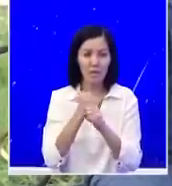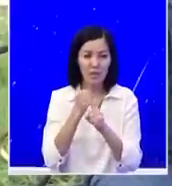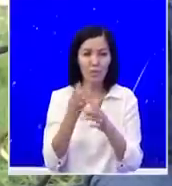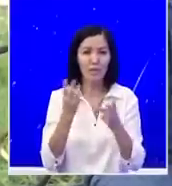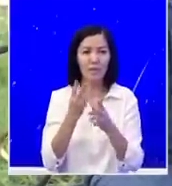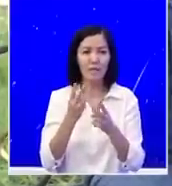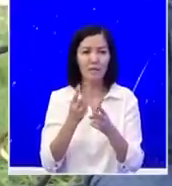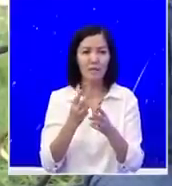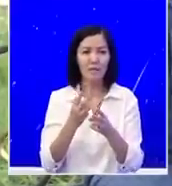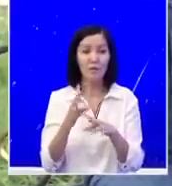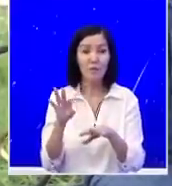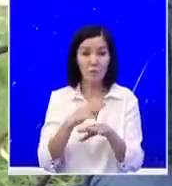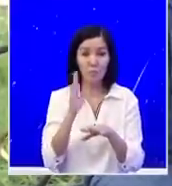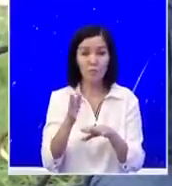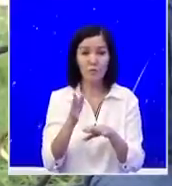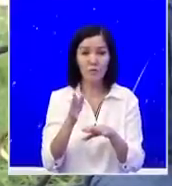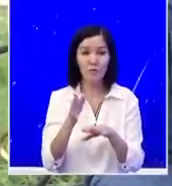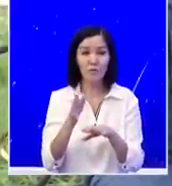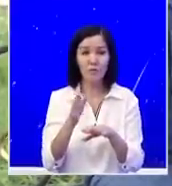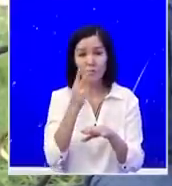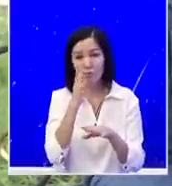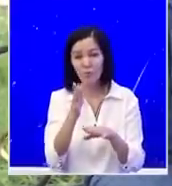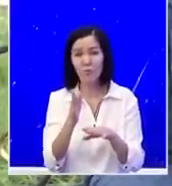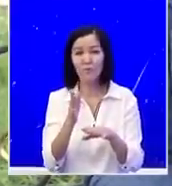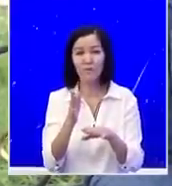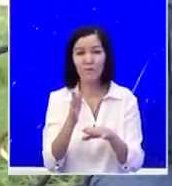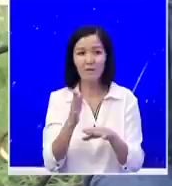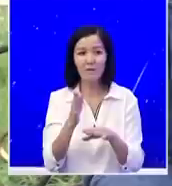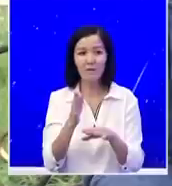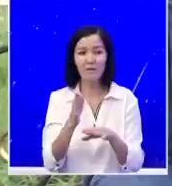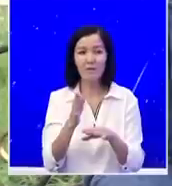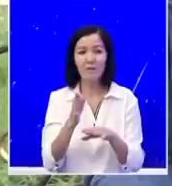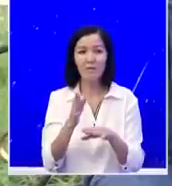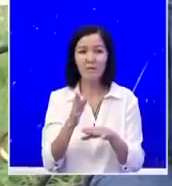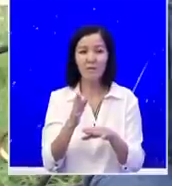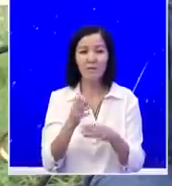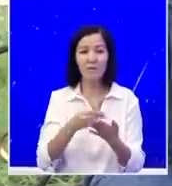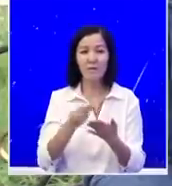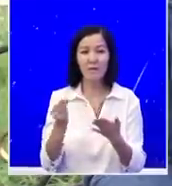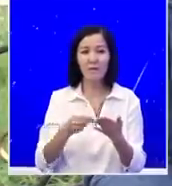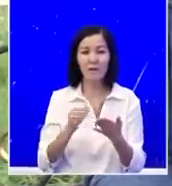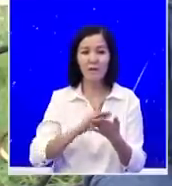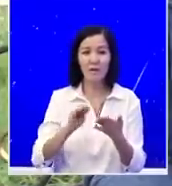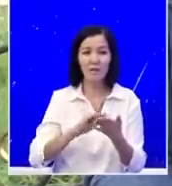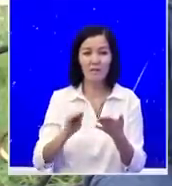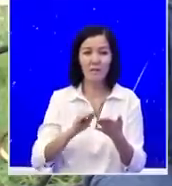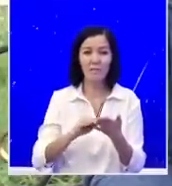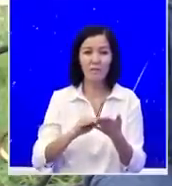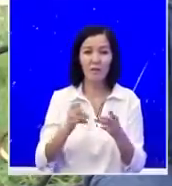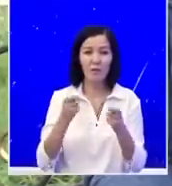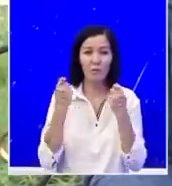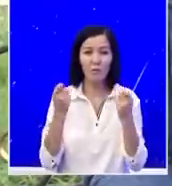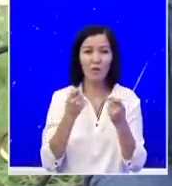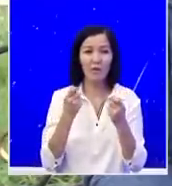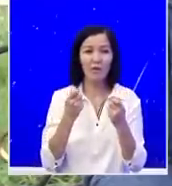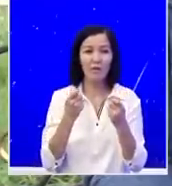Үйленесің бе, үйленбейсің бе? Мен көремін аға десем, жоқ. Мен қағаз, қолхат жаз деді. Егер осы тойға сұрағым жатырмын, мен